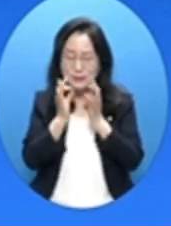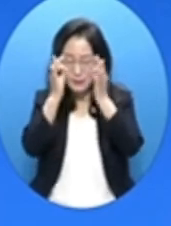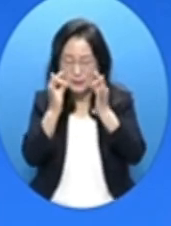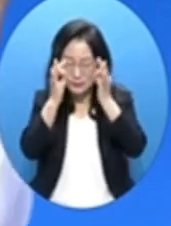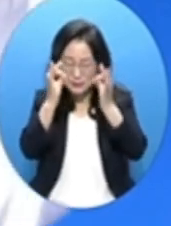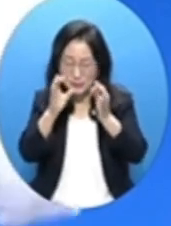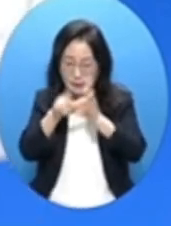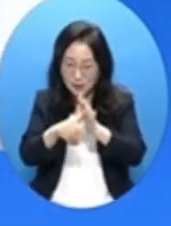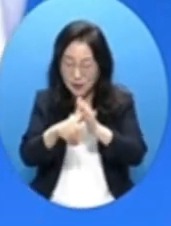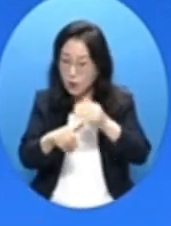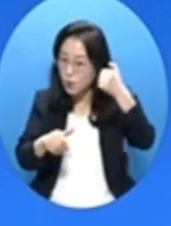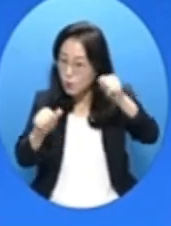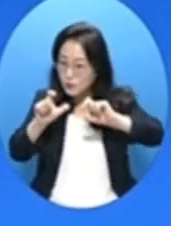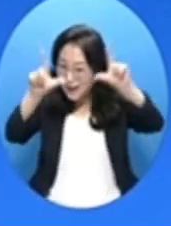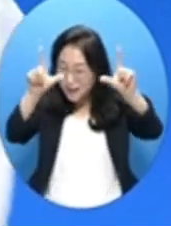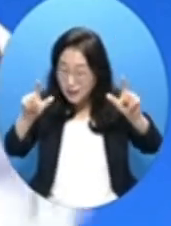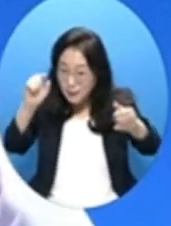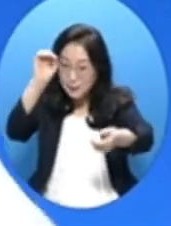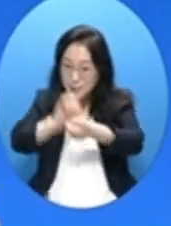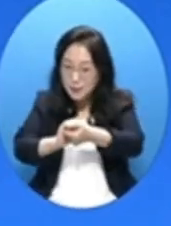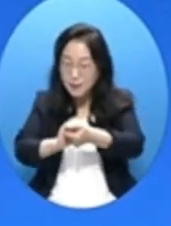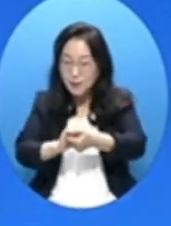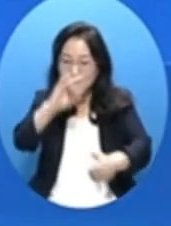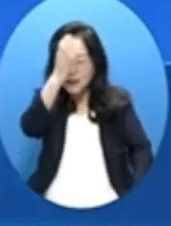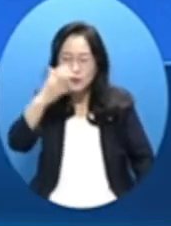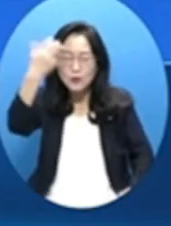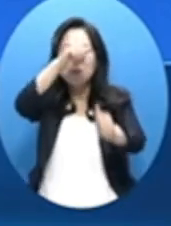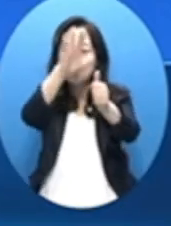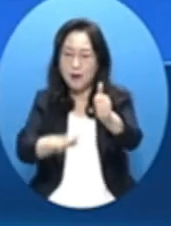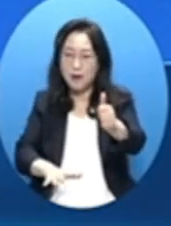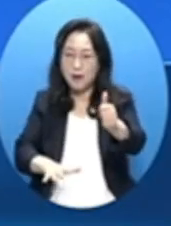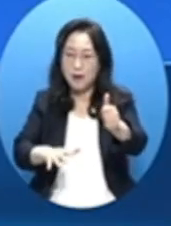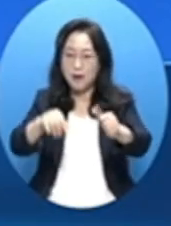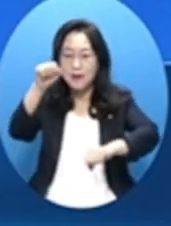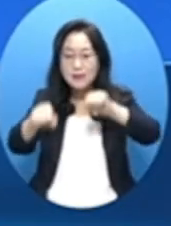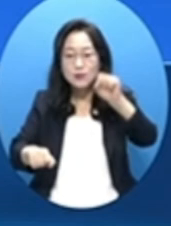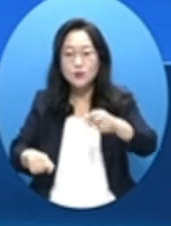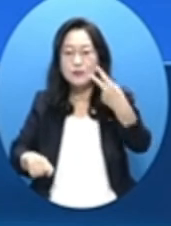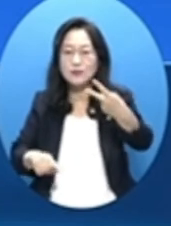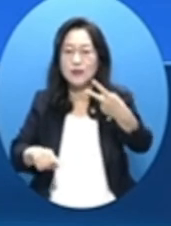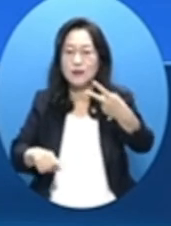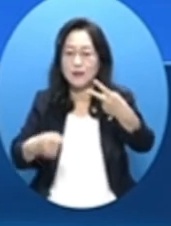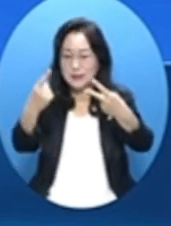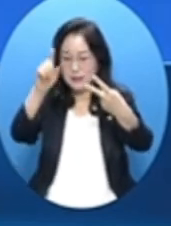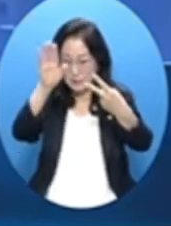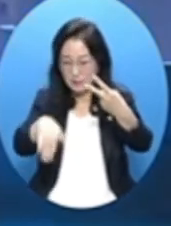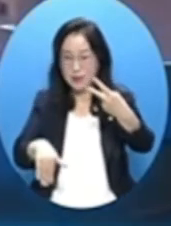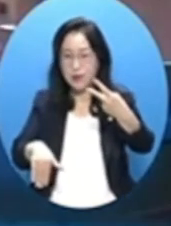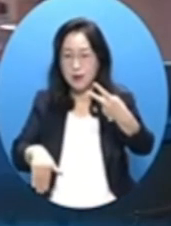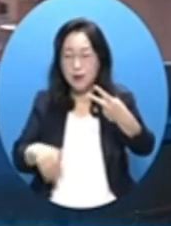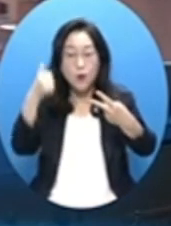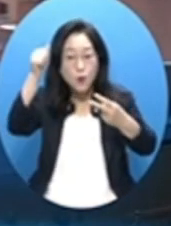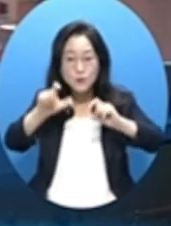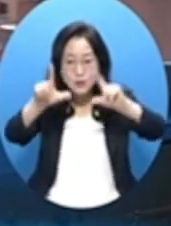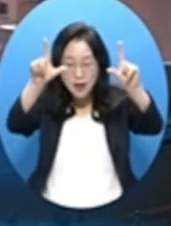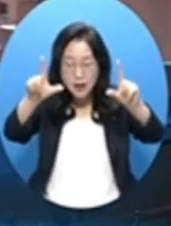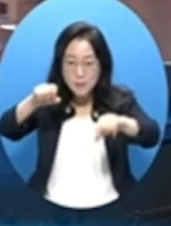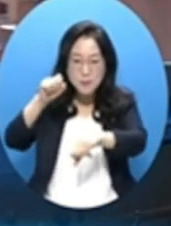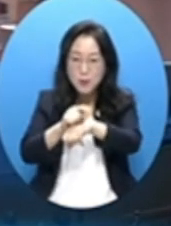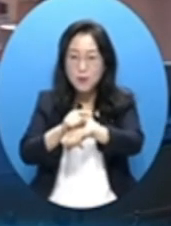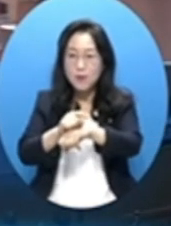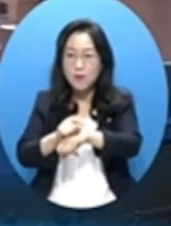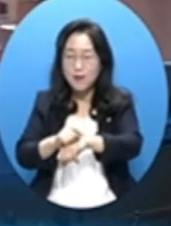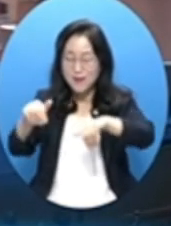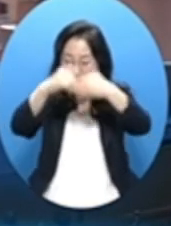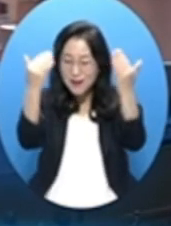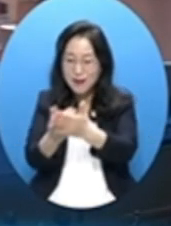때 오순절날 성령이 임했습니다. 사도행전 2장 1절 4절은 이와 같이 말씀하고 있습니다. 오순절날이 임 이름에 그들이